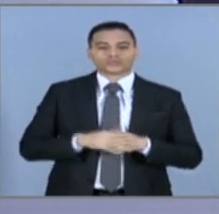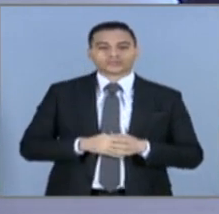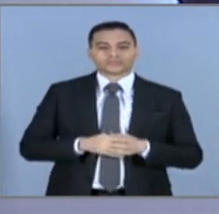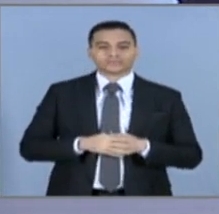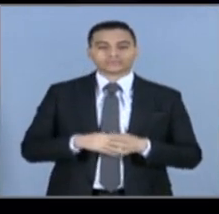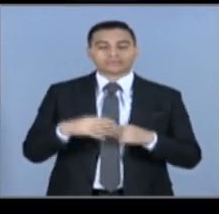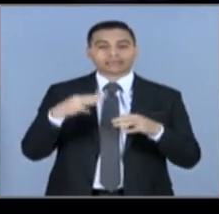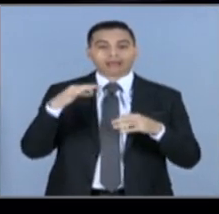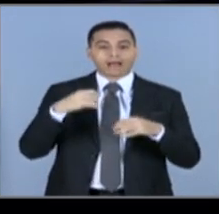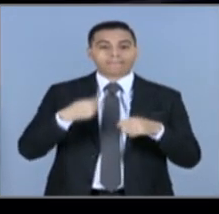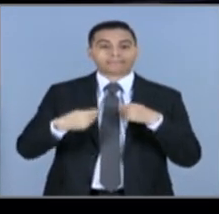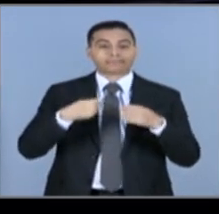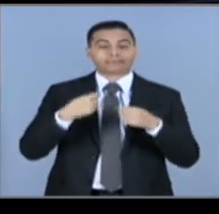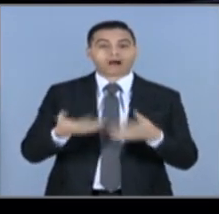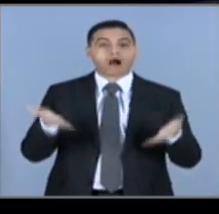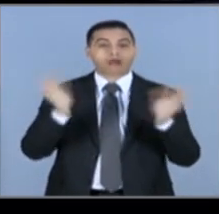2021؟